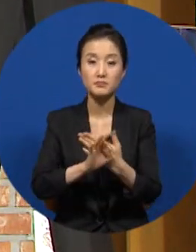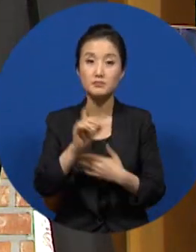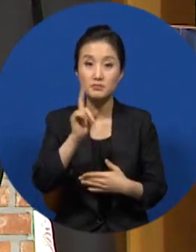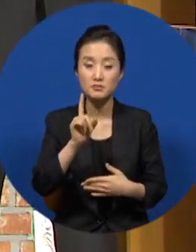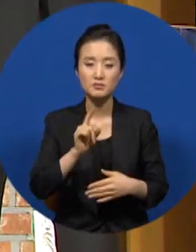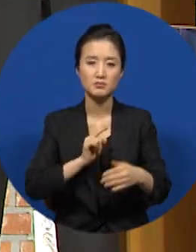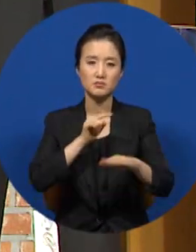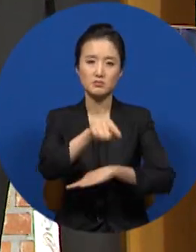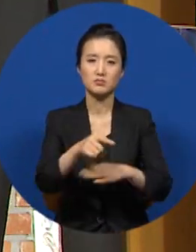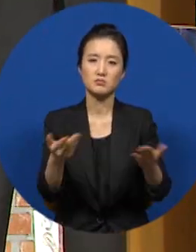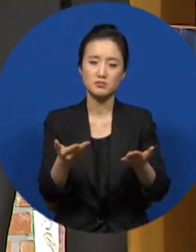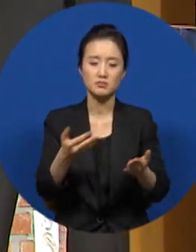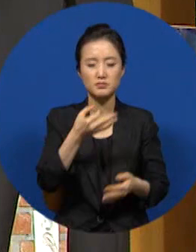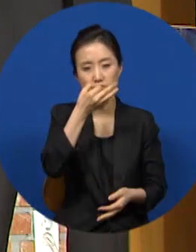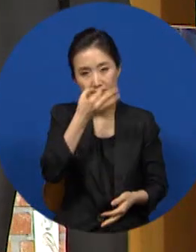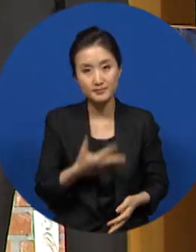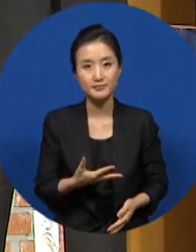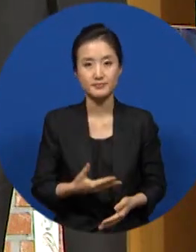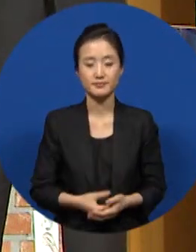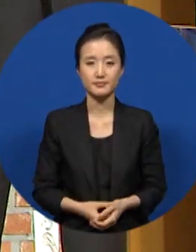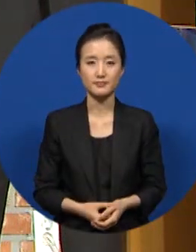밖에 나가서 일을 잘 못합니다.